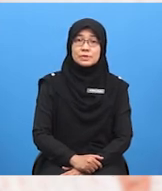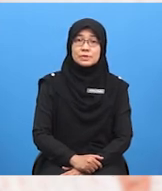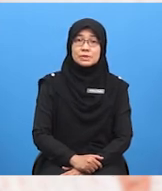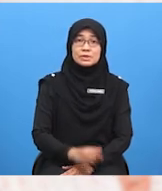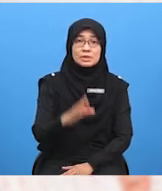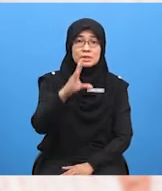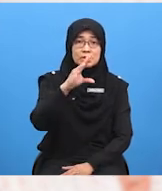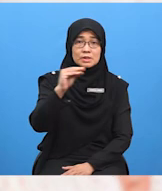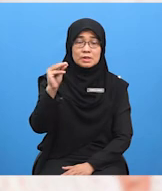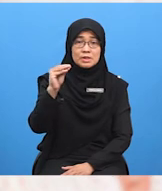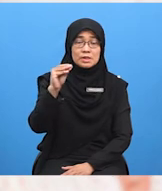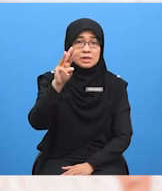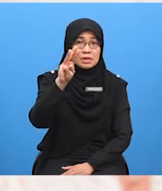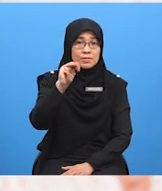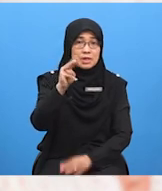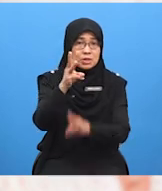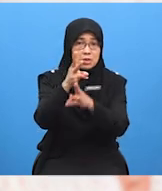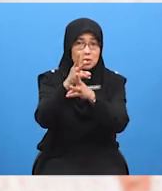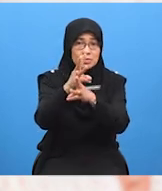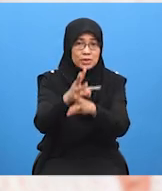mikro pengawal Arduino.